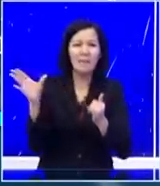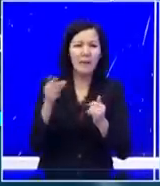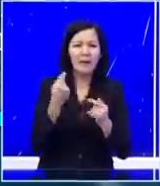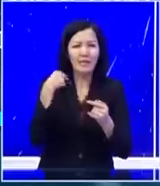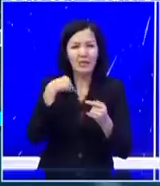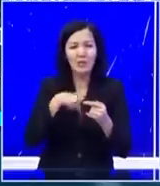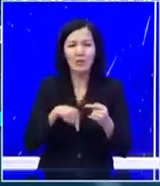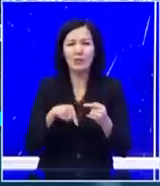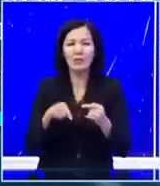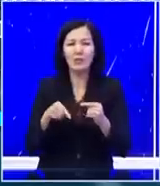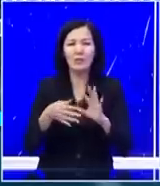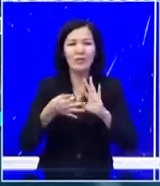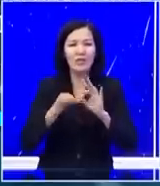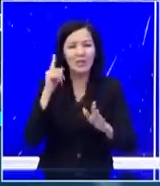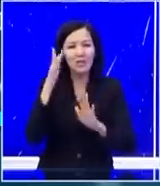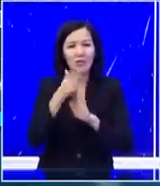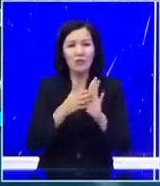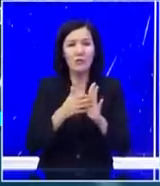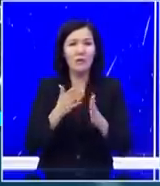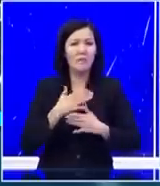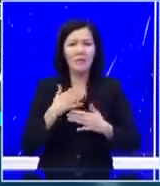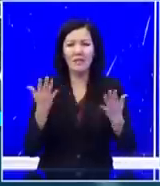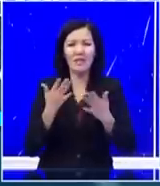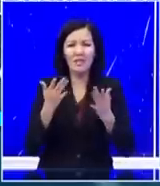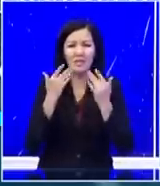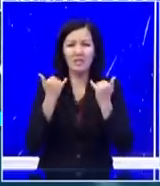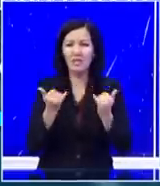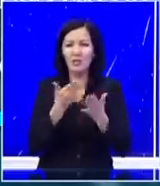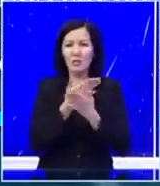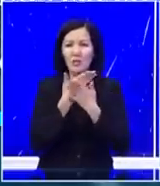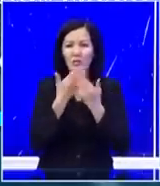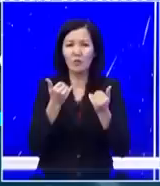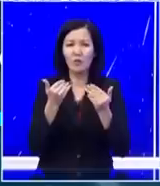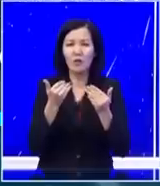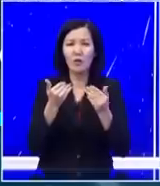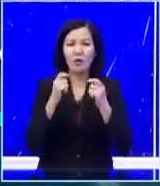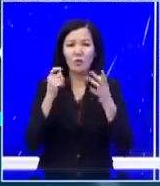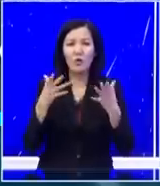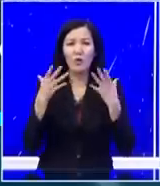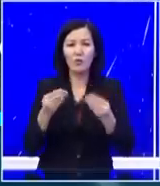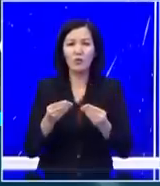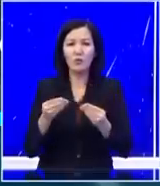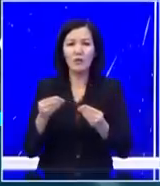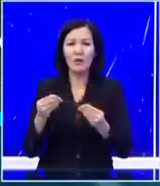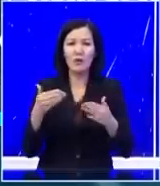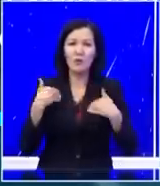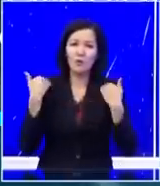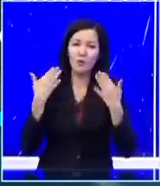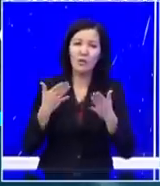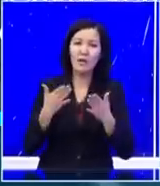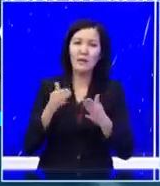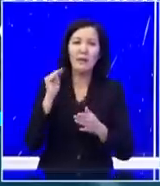сезіндім. Менің ешқандай заслугам жоқ. Туған күнімде ақжарма тілегін ақтарған баршаңызға мың